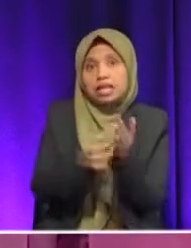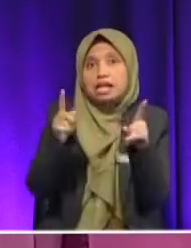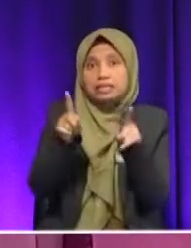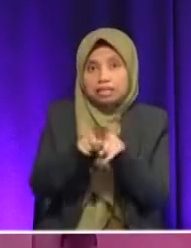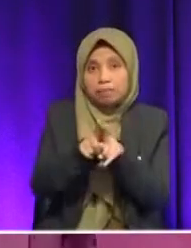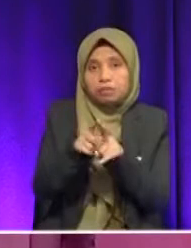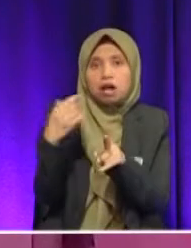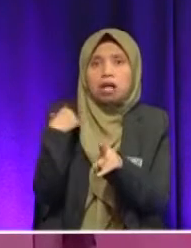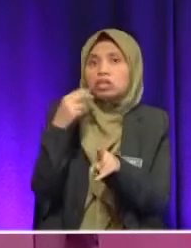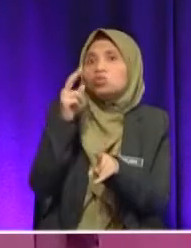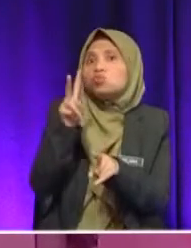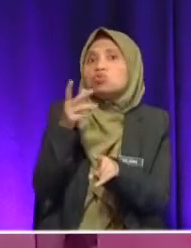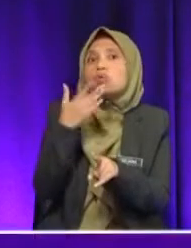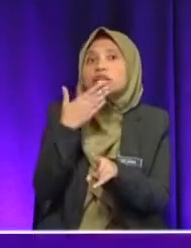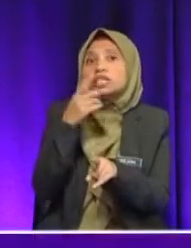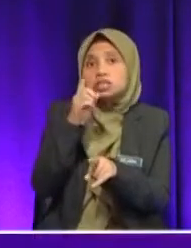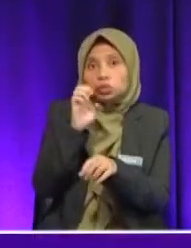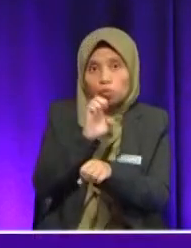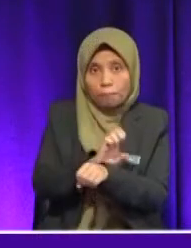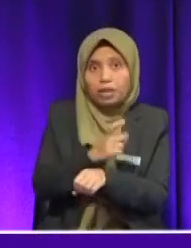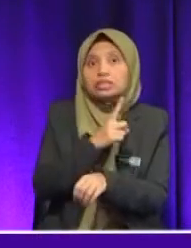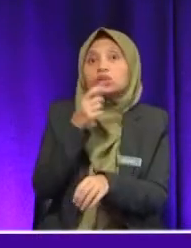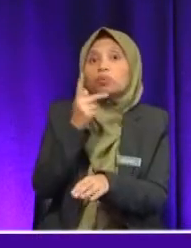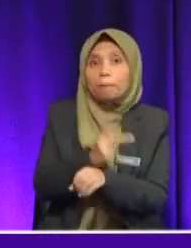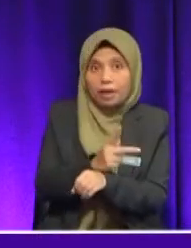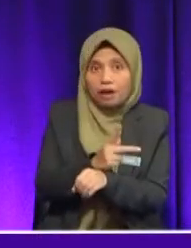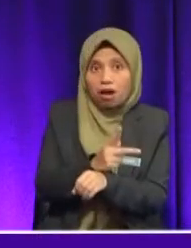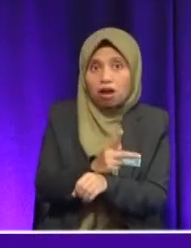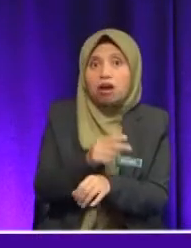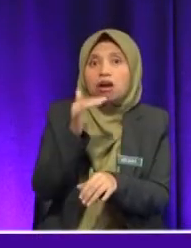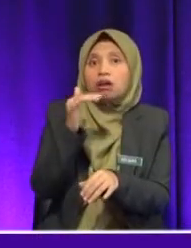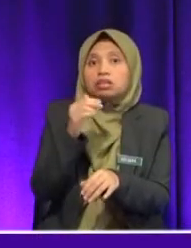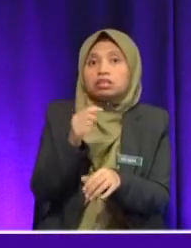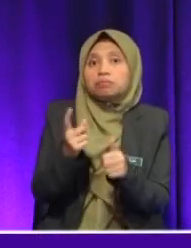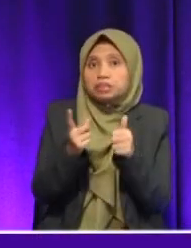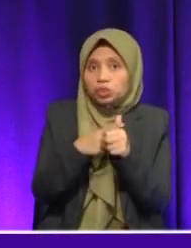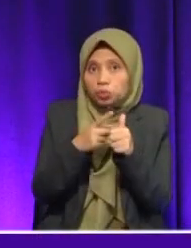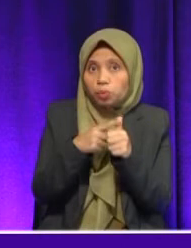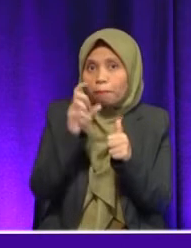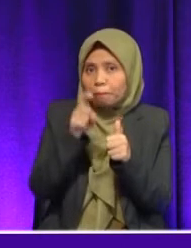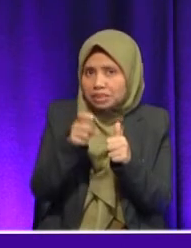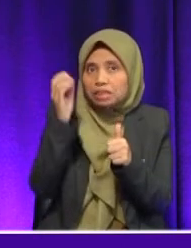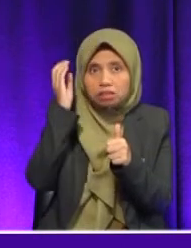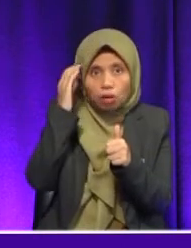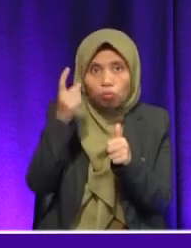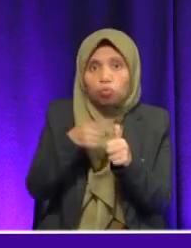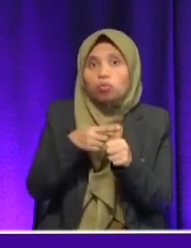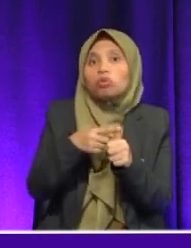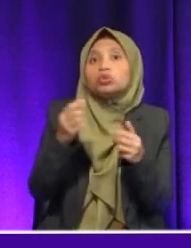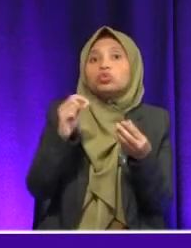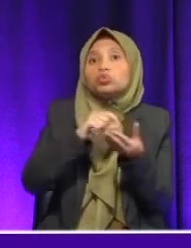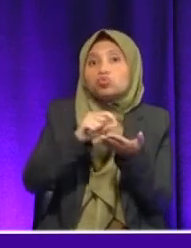juga aduh warna keemasan dakwah Novira da yang penting yang perlu awak tahu adalah tulisan